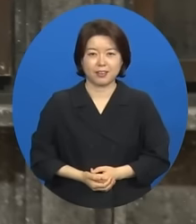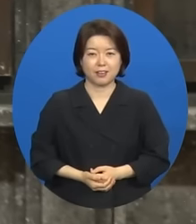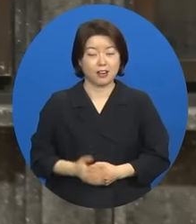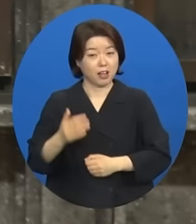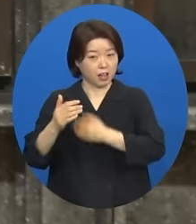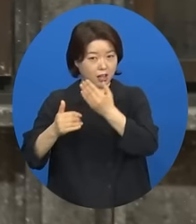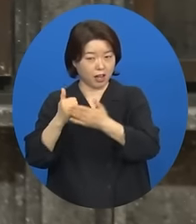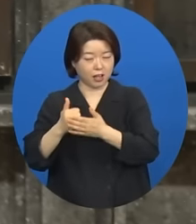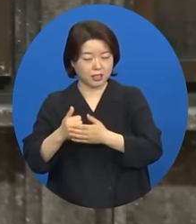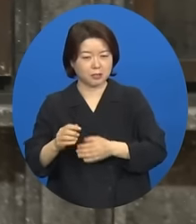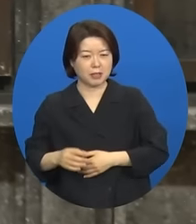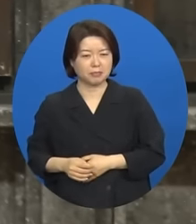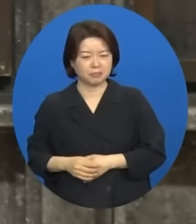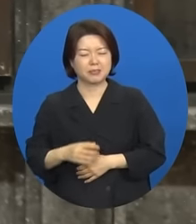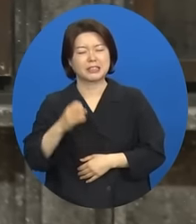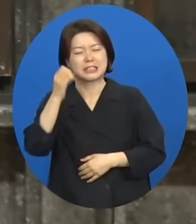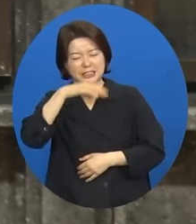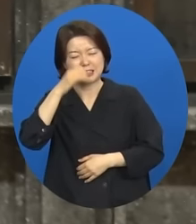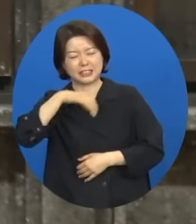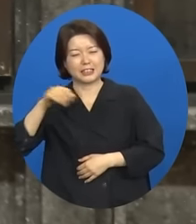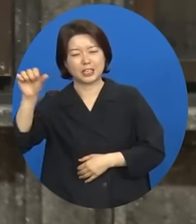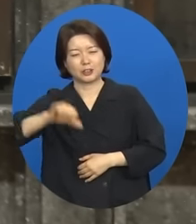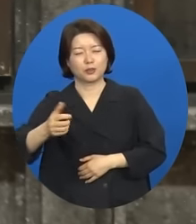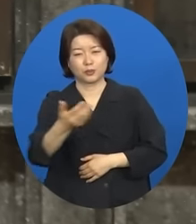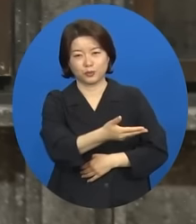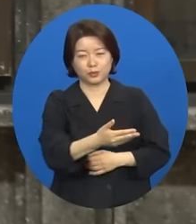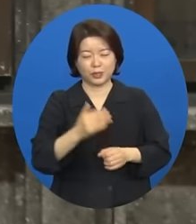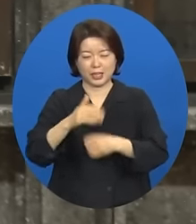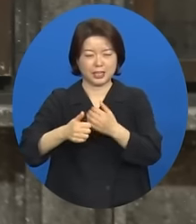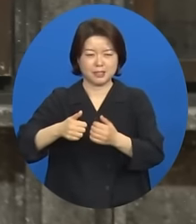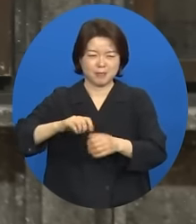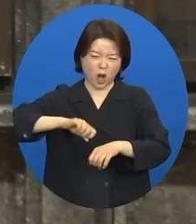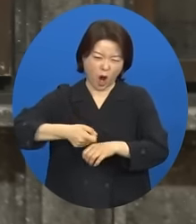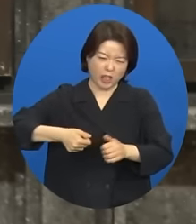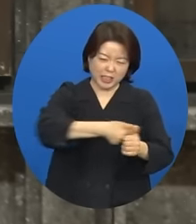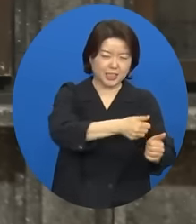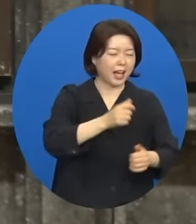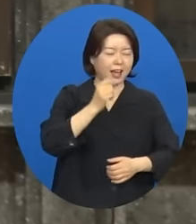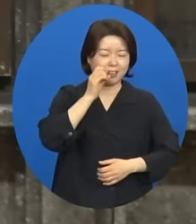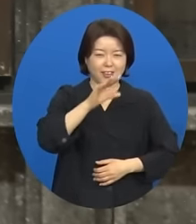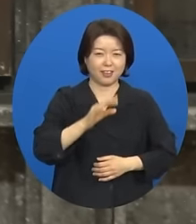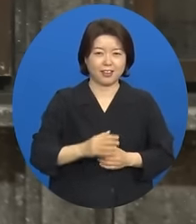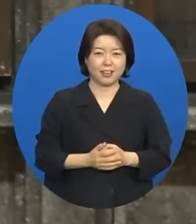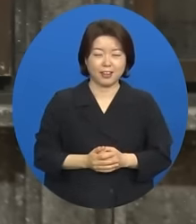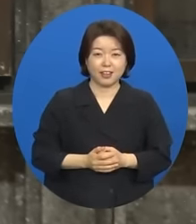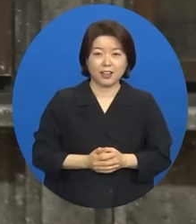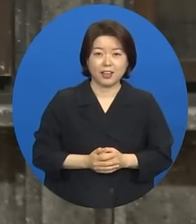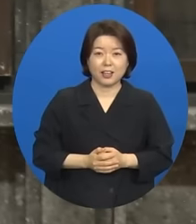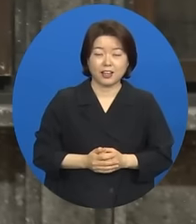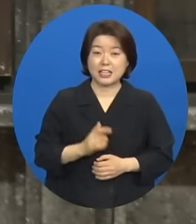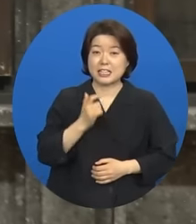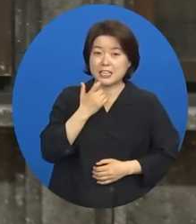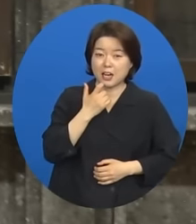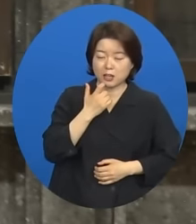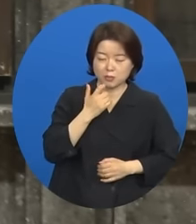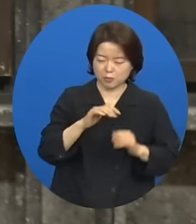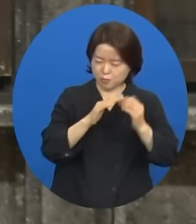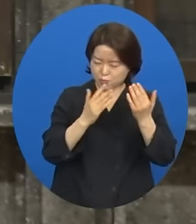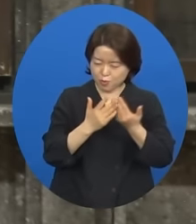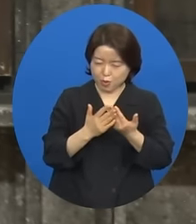하나님이 져준 거긴 한데 하나님이 이길 수가 없었어요. 지금까지 야곱은요 모든 인생을 자신의 손으로 움켜쥐고